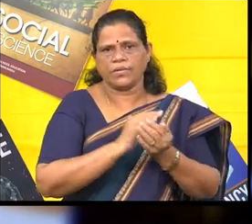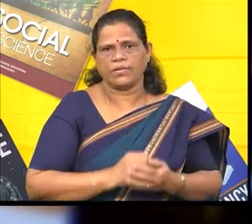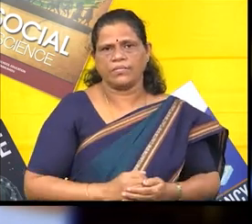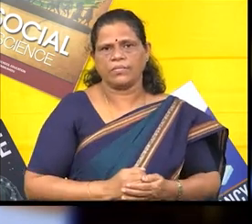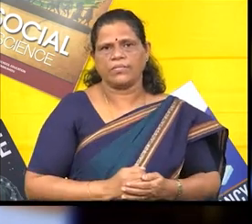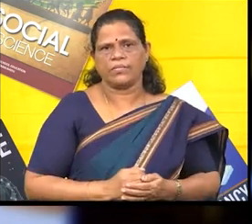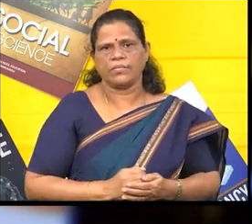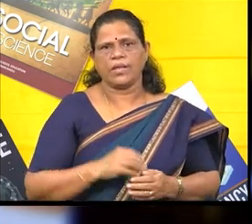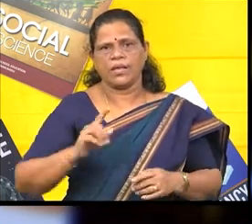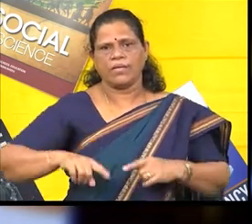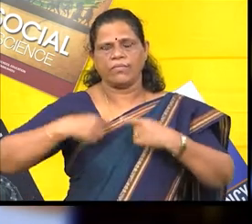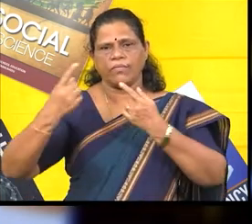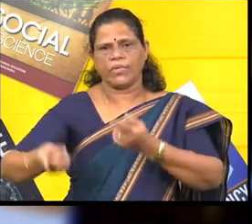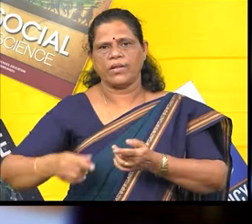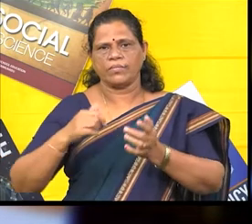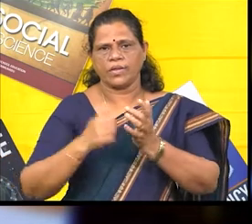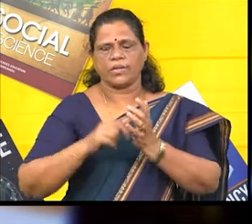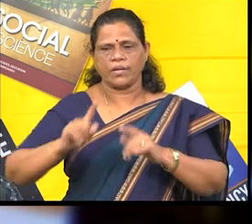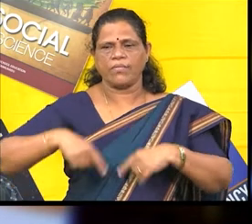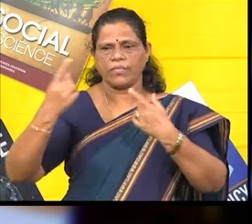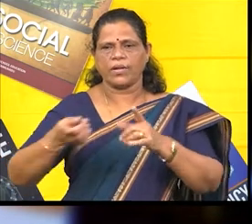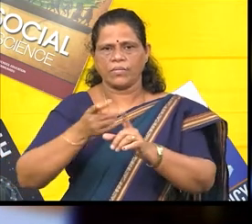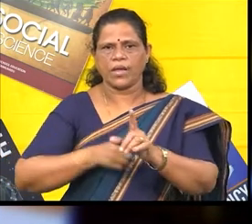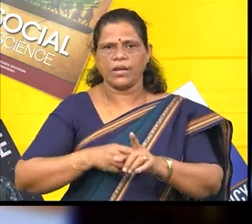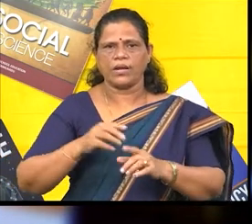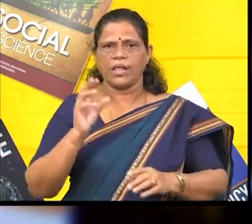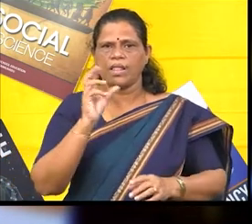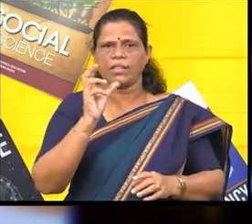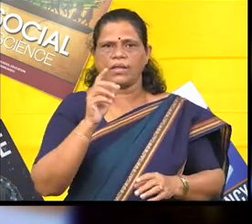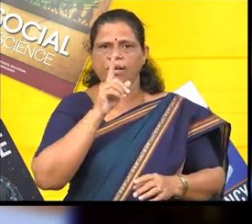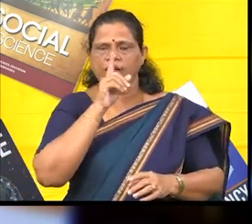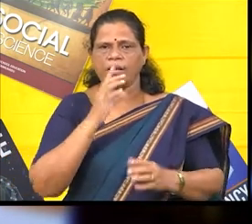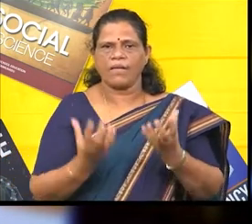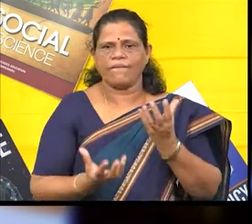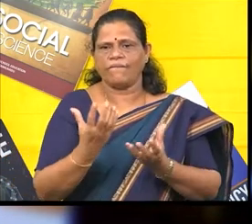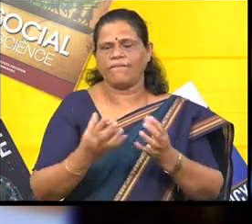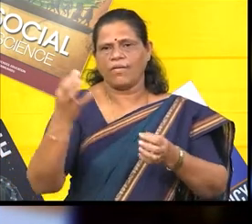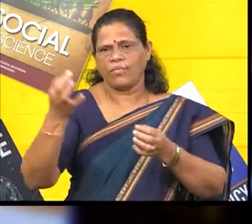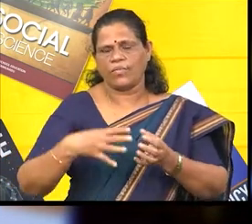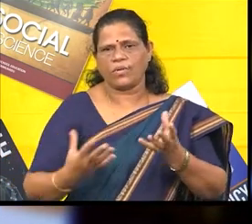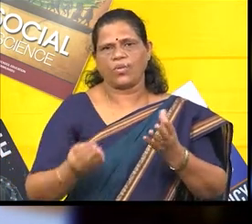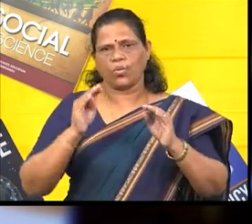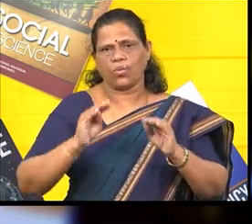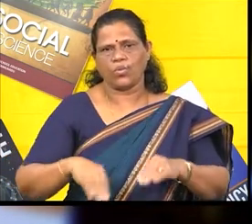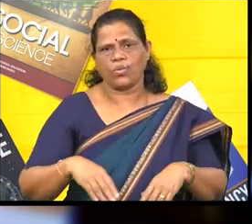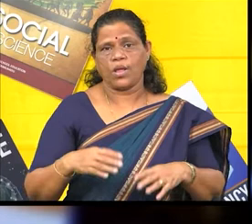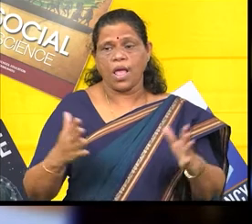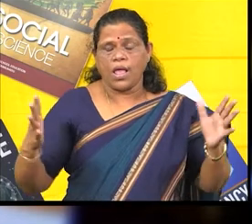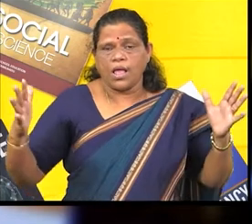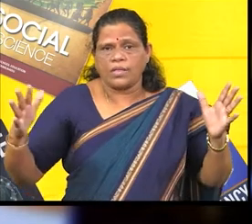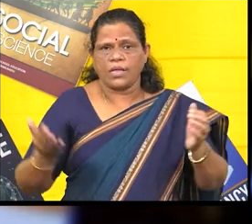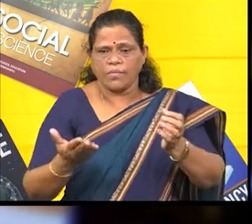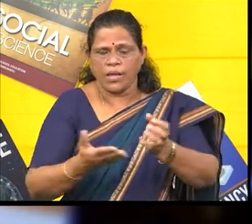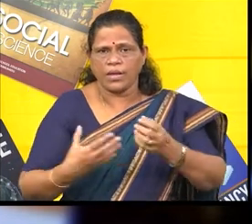வைக்கணும். வரும் மாதங்களில், வருங்காலங்களில் என்ன பண்ணோம், அந்த தக்காளியுடைய விளைச்சல் குறையலாம். அப்போ அதிகமாக நமக்கு எப்போ விளையுதோ